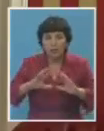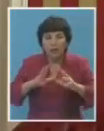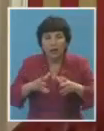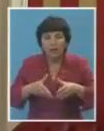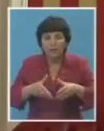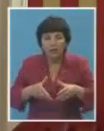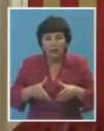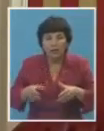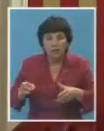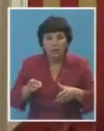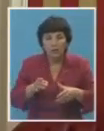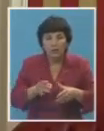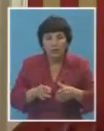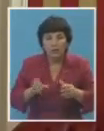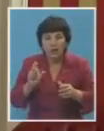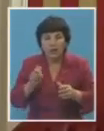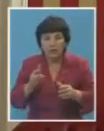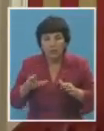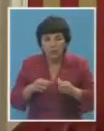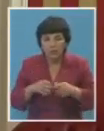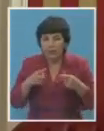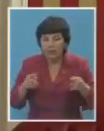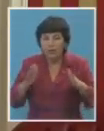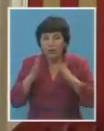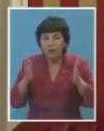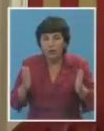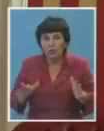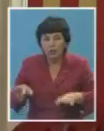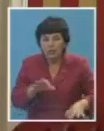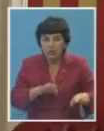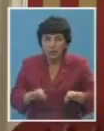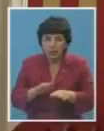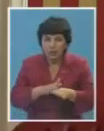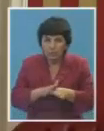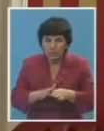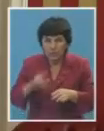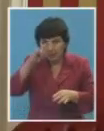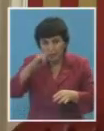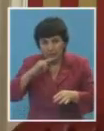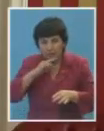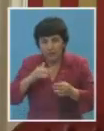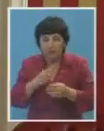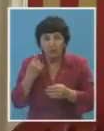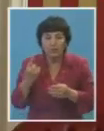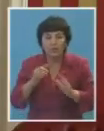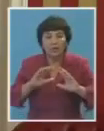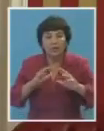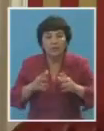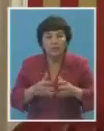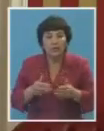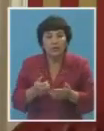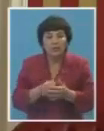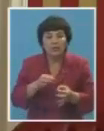сонымен қатар жаңағы өзіңіз білетін экспо өтті, басқа да үлкен жаңағы шаралар Қазақстанның өзінде алғашқы әлемде болды